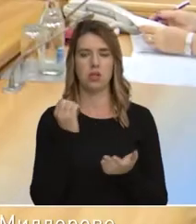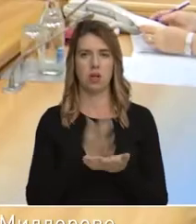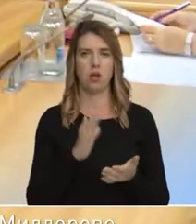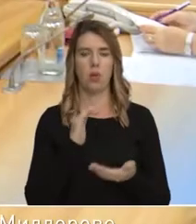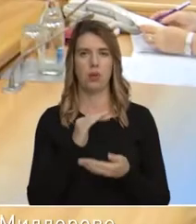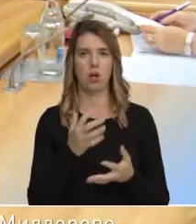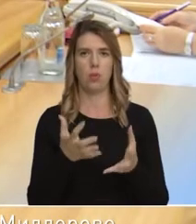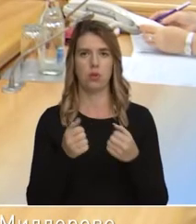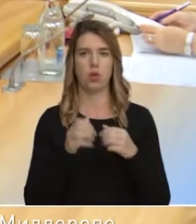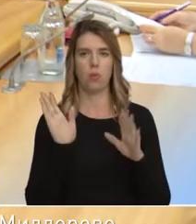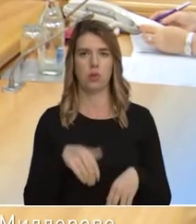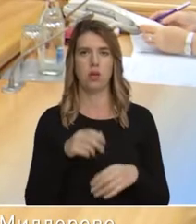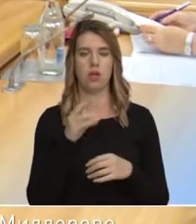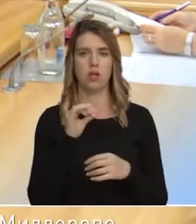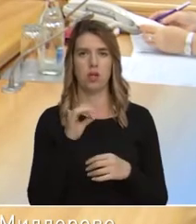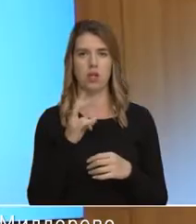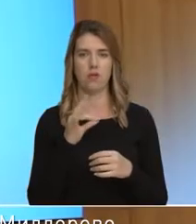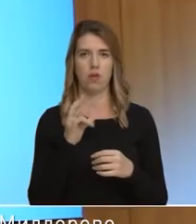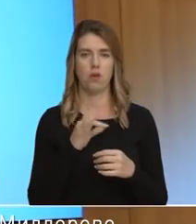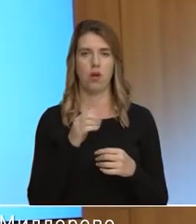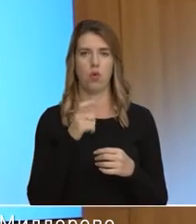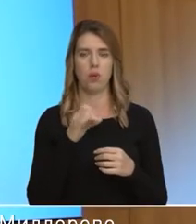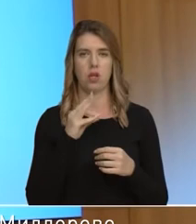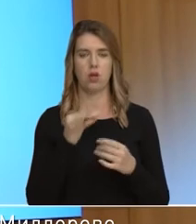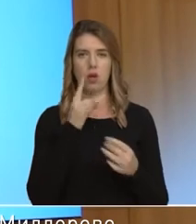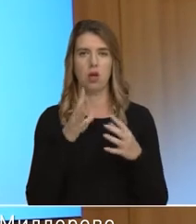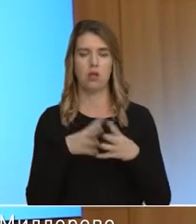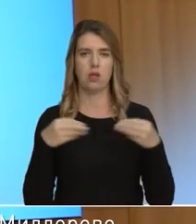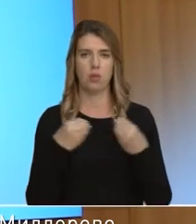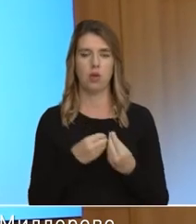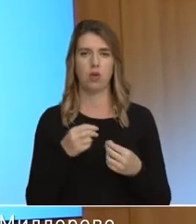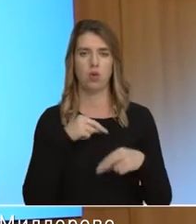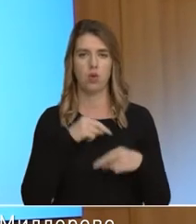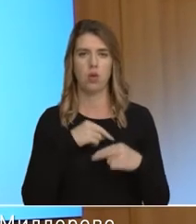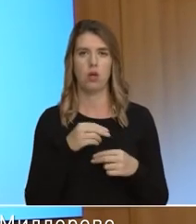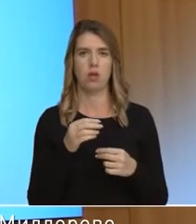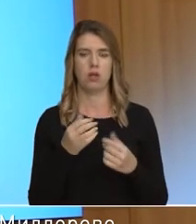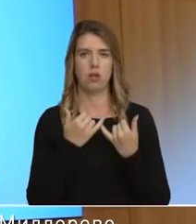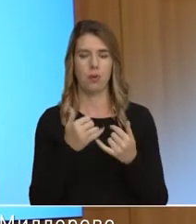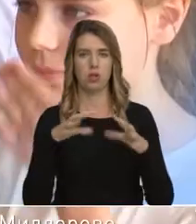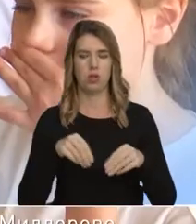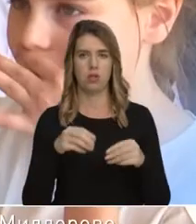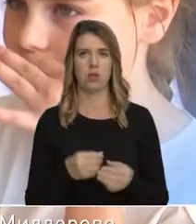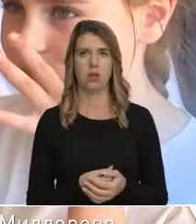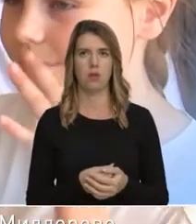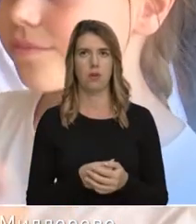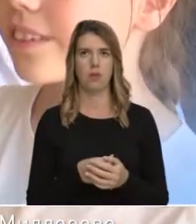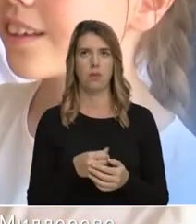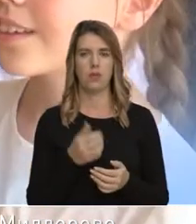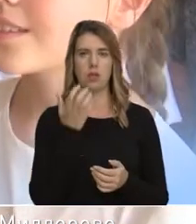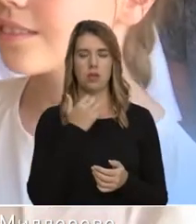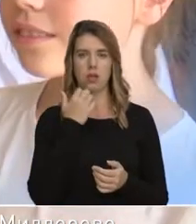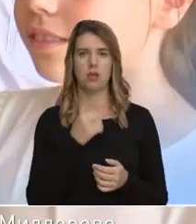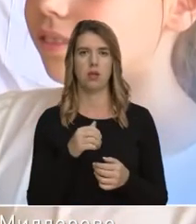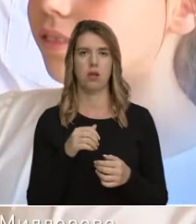Такой подарок получили после интерактивного приема губернатора. Поощрить семью за многолетний труд предложила соседка. Дед